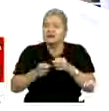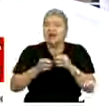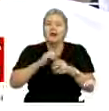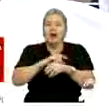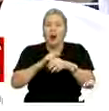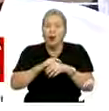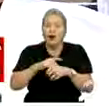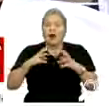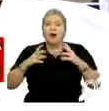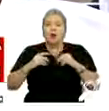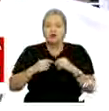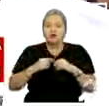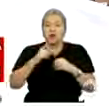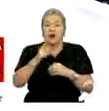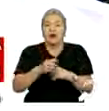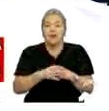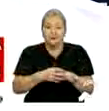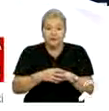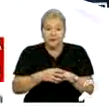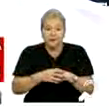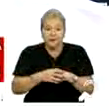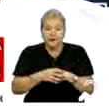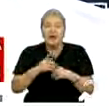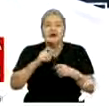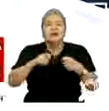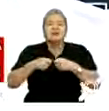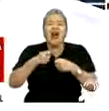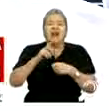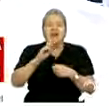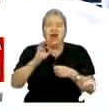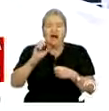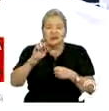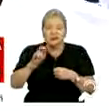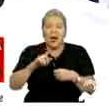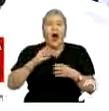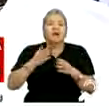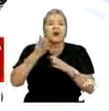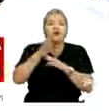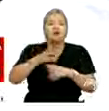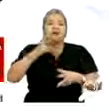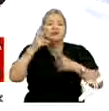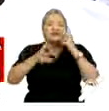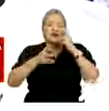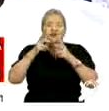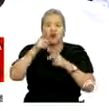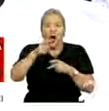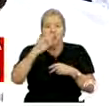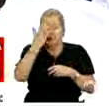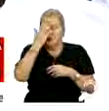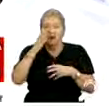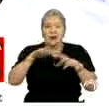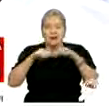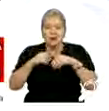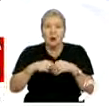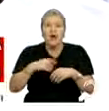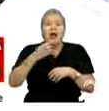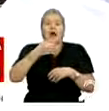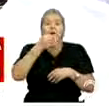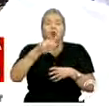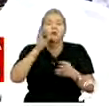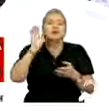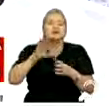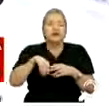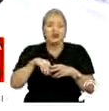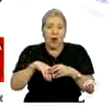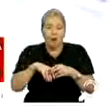de odihnă. Noi, Sanitasul, am venit aici ca să strigăm în gura mare de promisiuni de șarte,